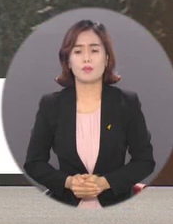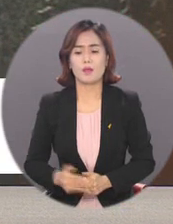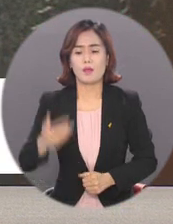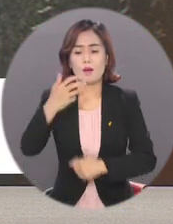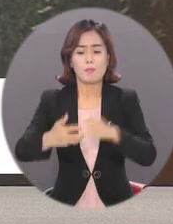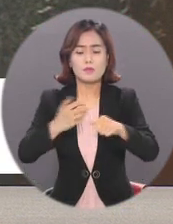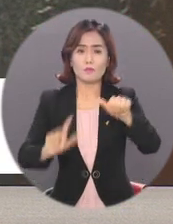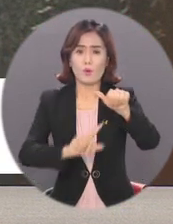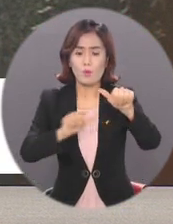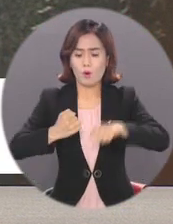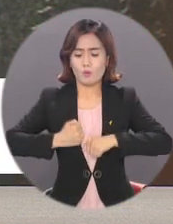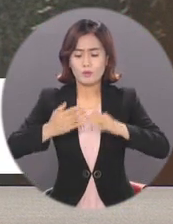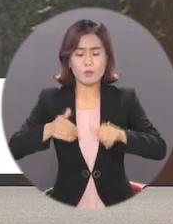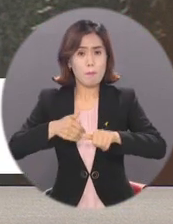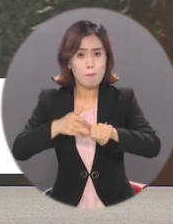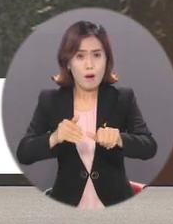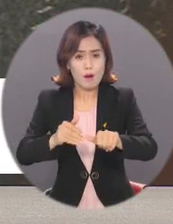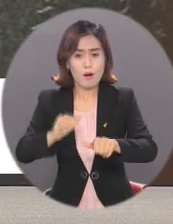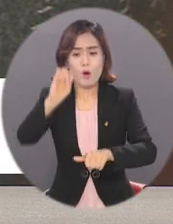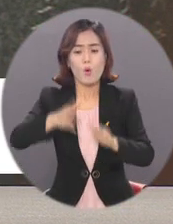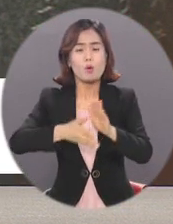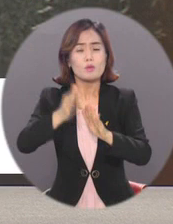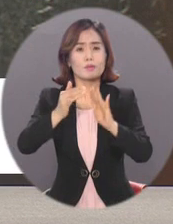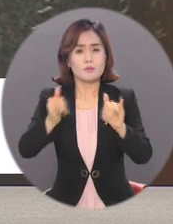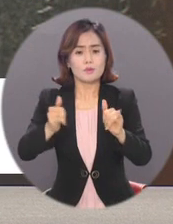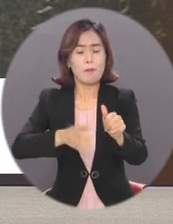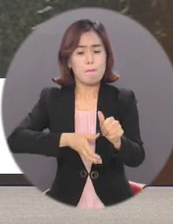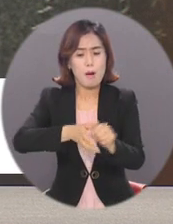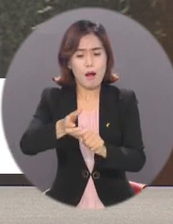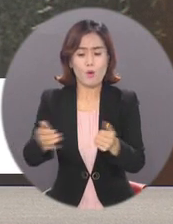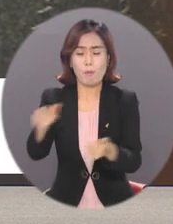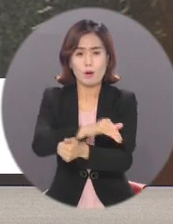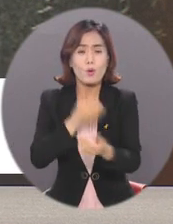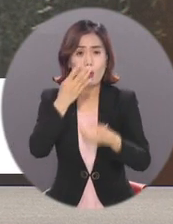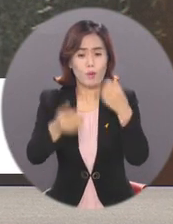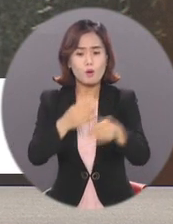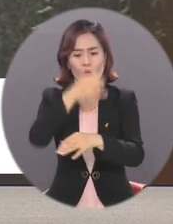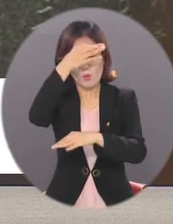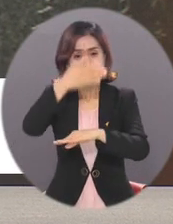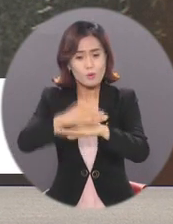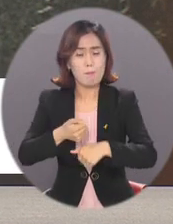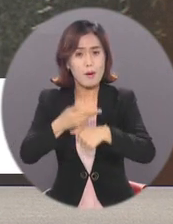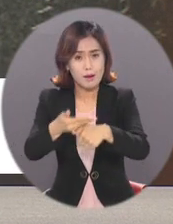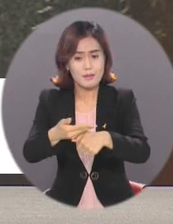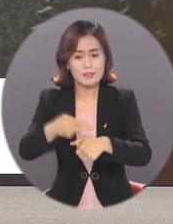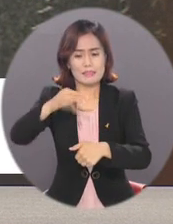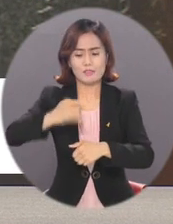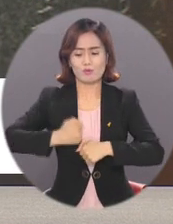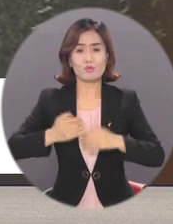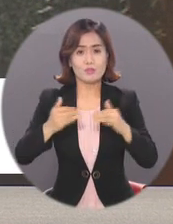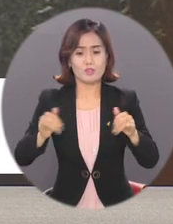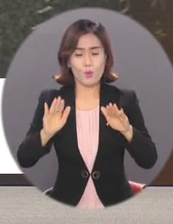80년 5월 계엄군 작전에 투입돼 5.18 시민군을 안매장했다고 고백하고 용서를 구했던 신순영 전